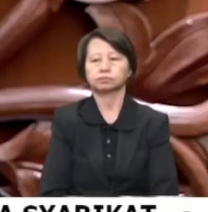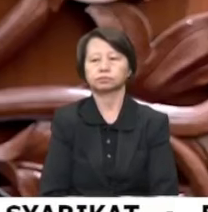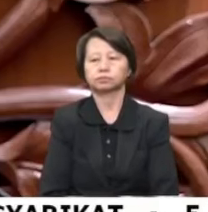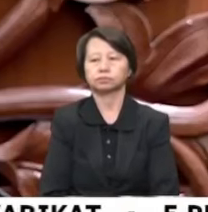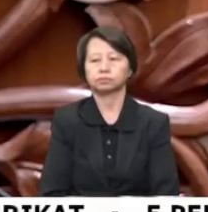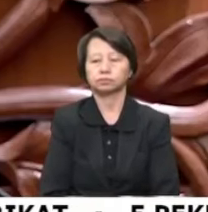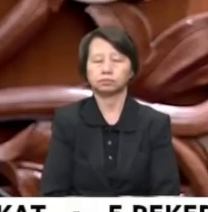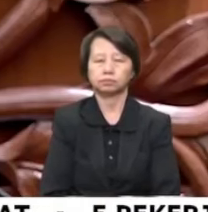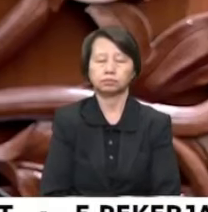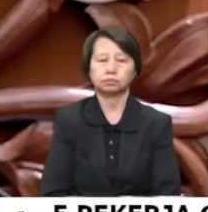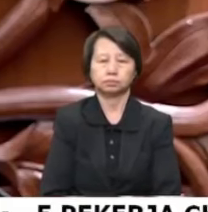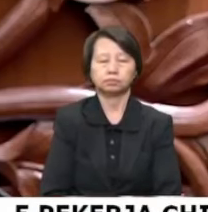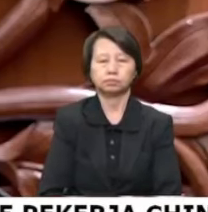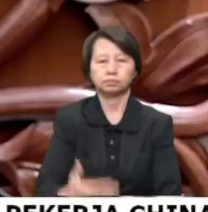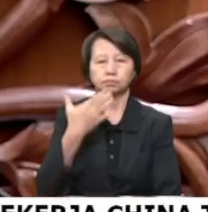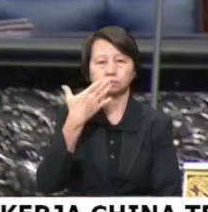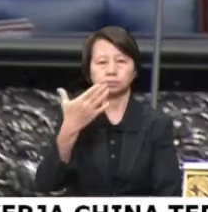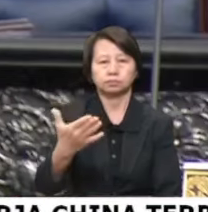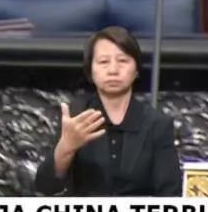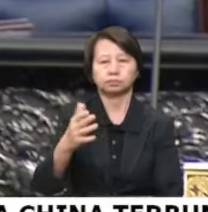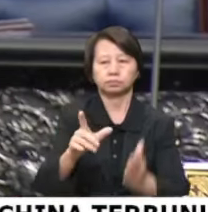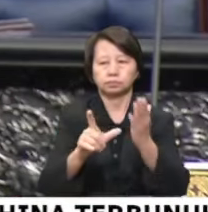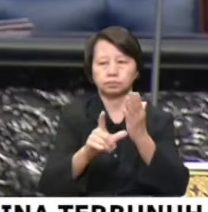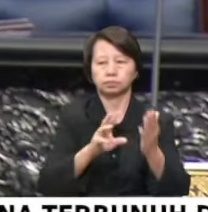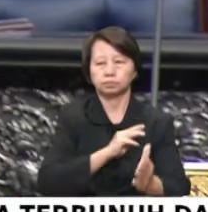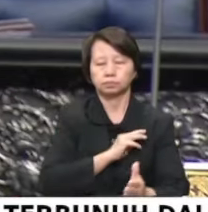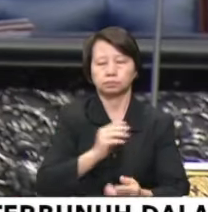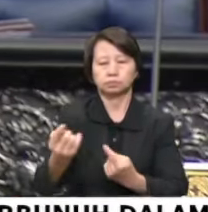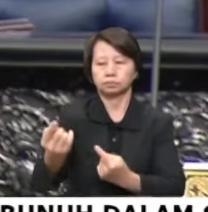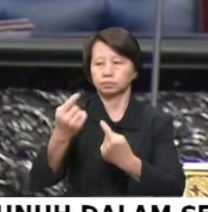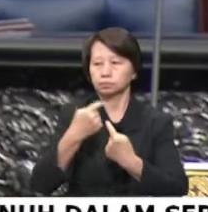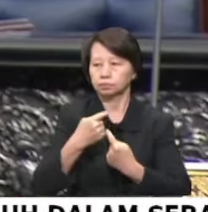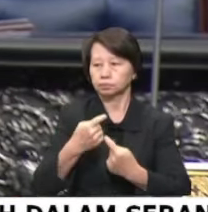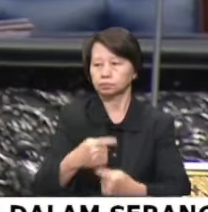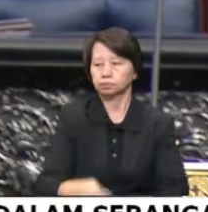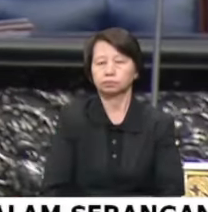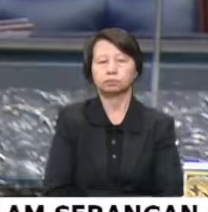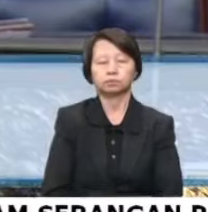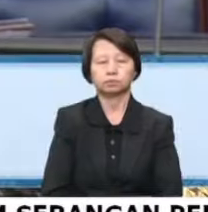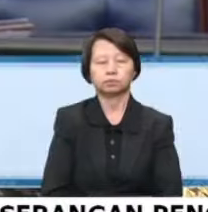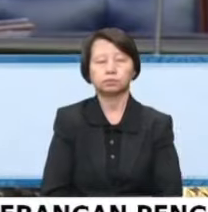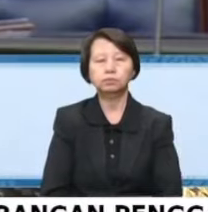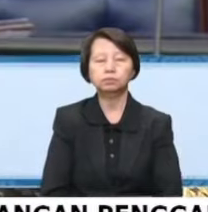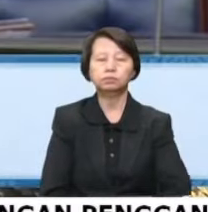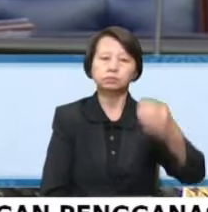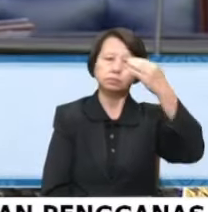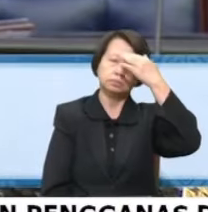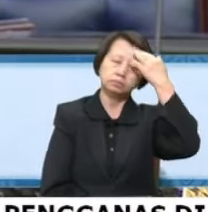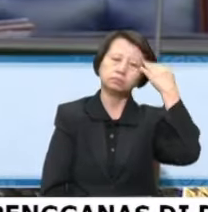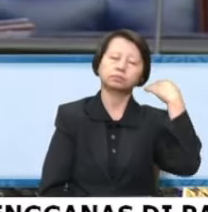Jali. Terima kasih Timbalan Menteri di atas jawapan. Saya mempunyai